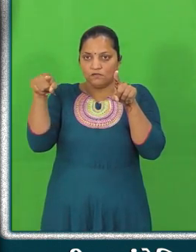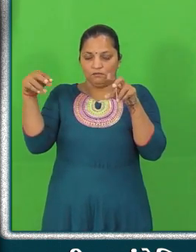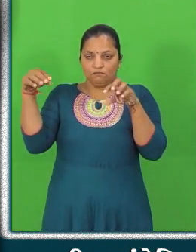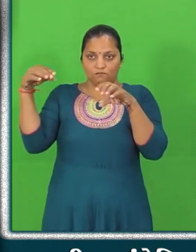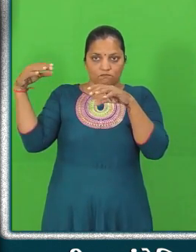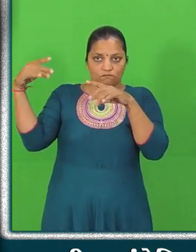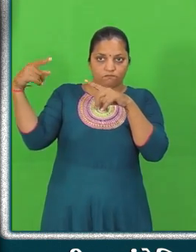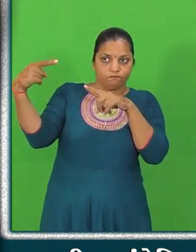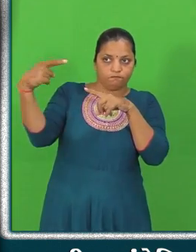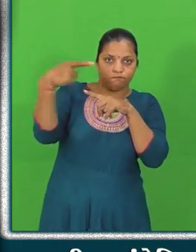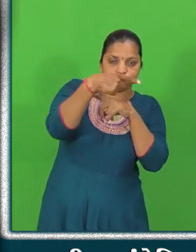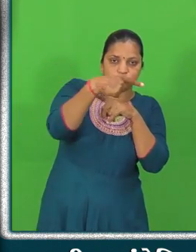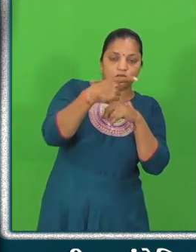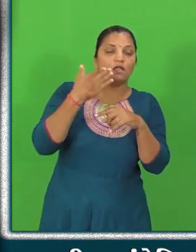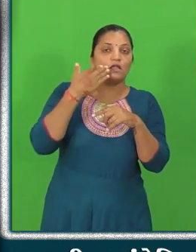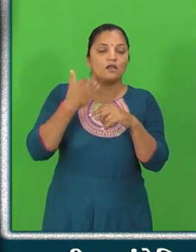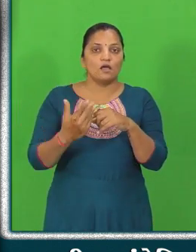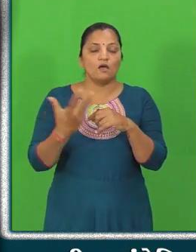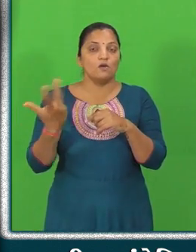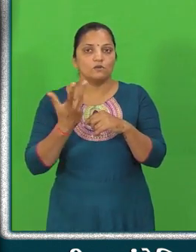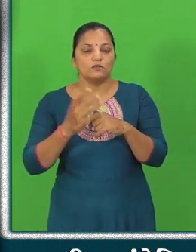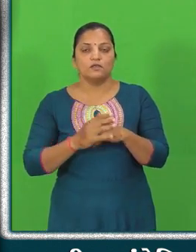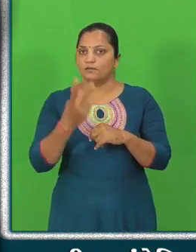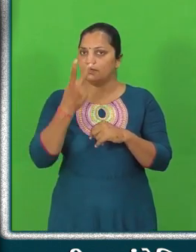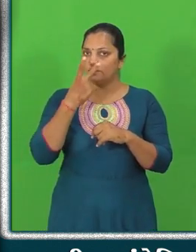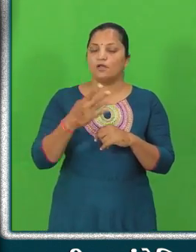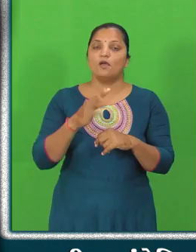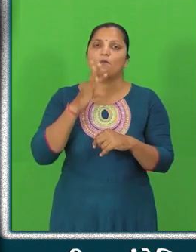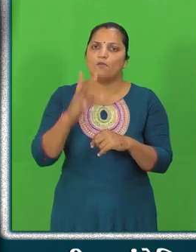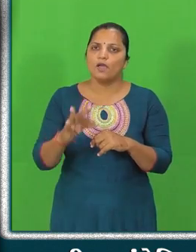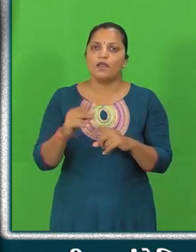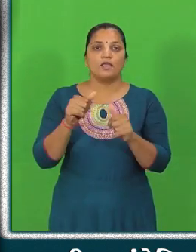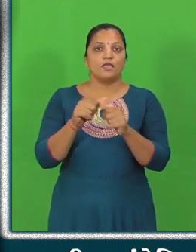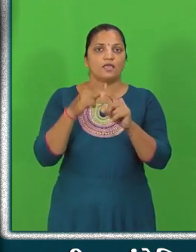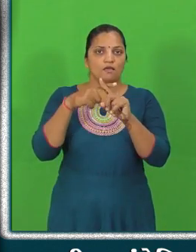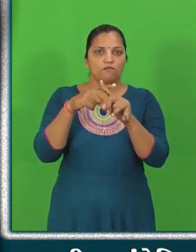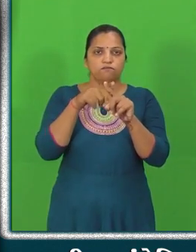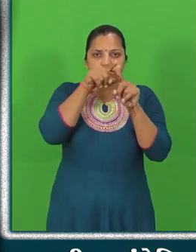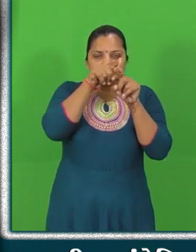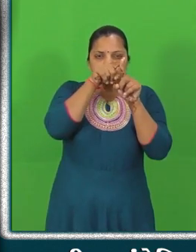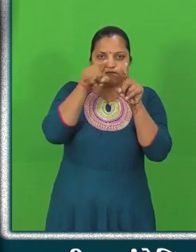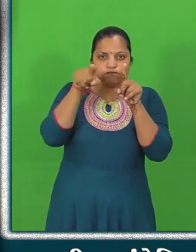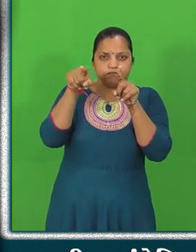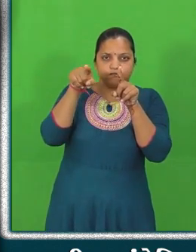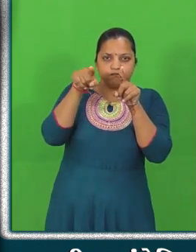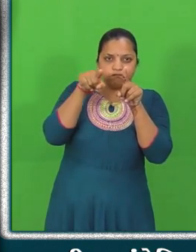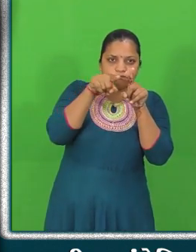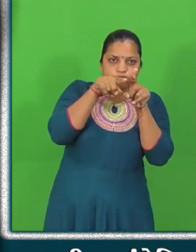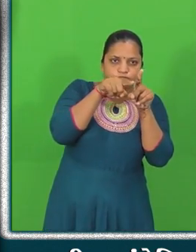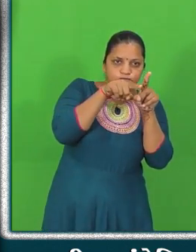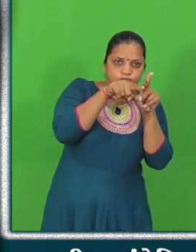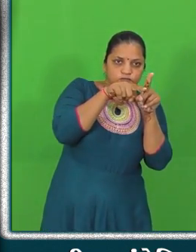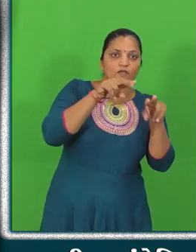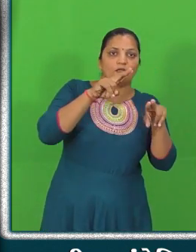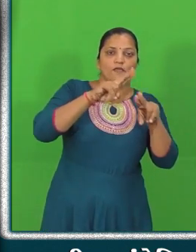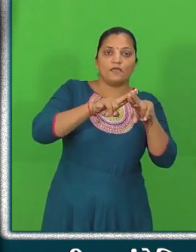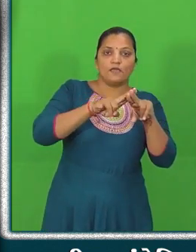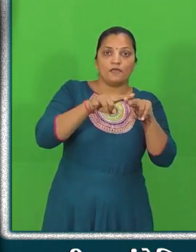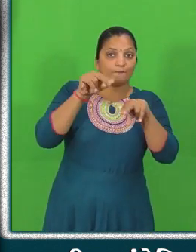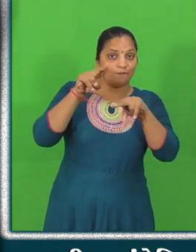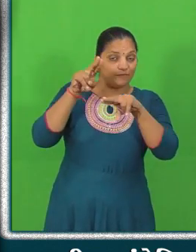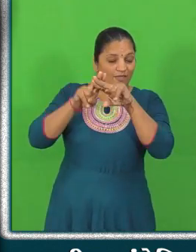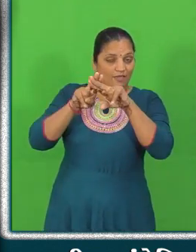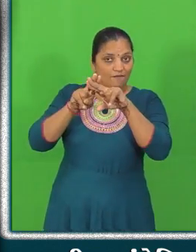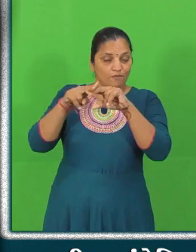છે આપણે જરા જોઈએ। તમે જોઈ શકો છો, મુખ્ય અક્ષને સમાંતર કિરણ આપાત કરશું ત્યારે તે